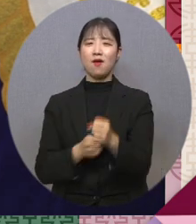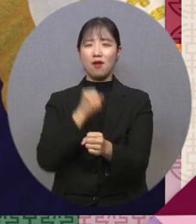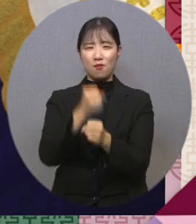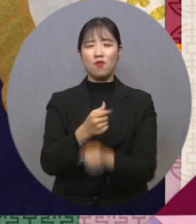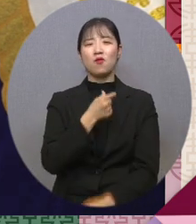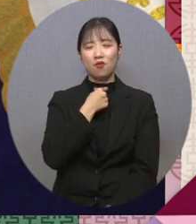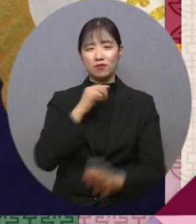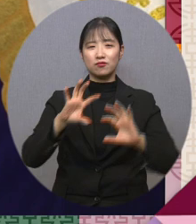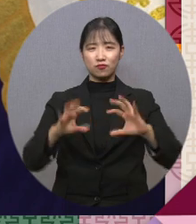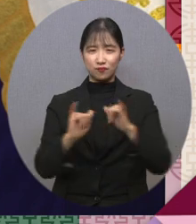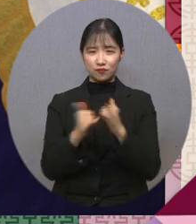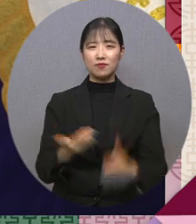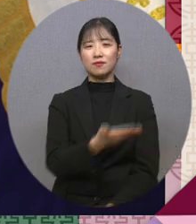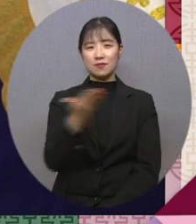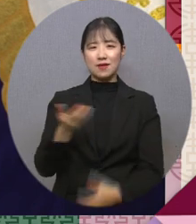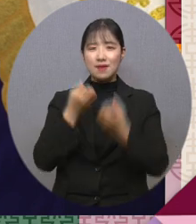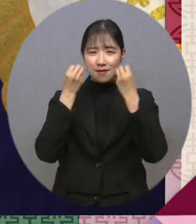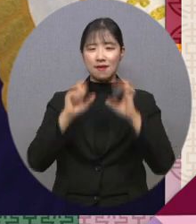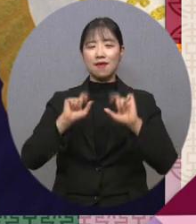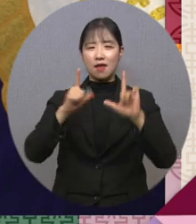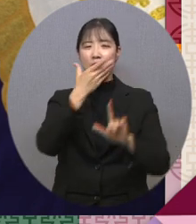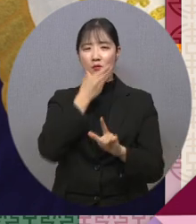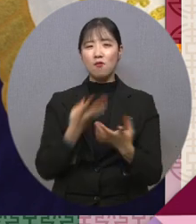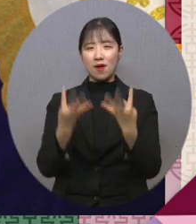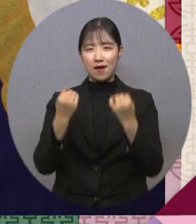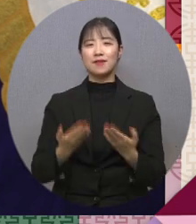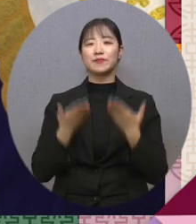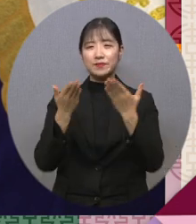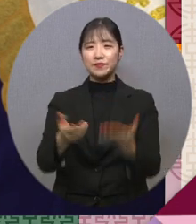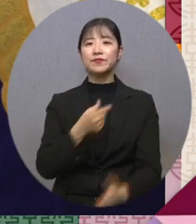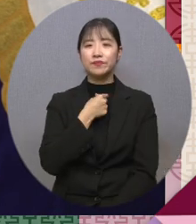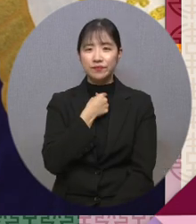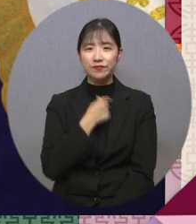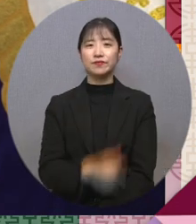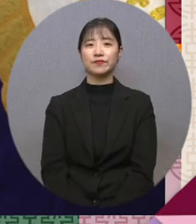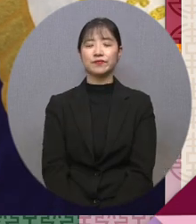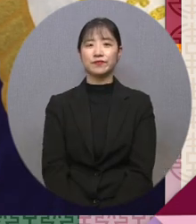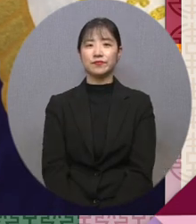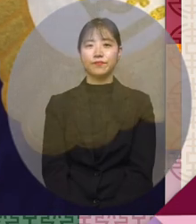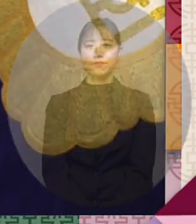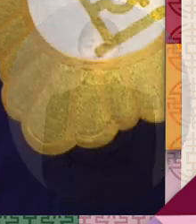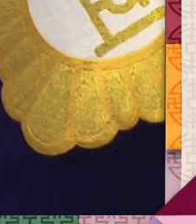국민 여러분, 새해 복 많이 받으십시오.